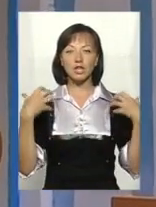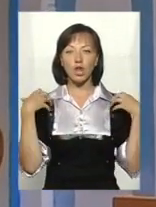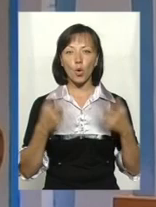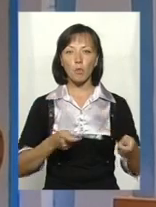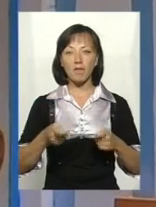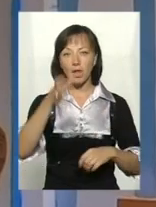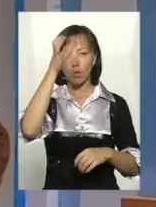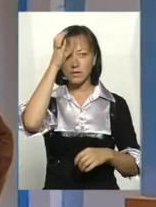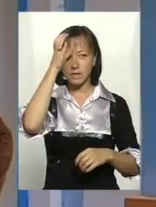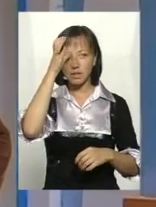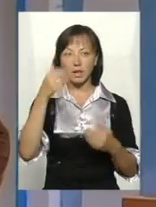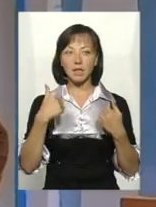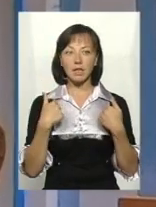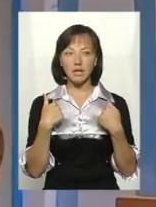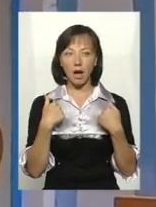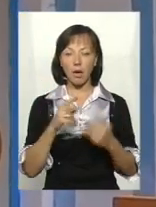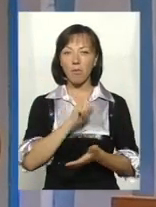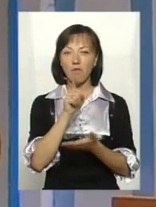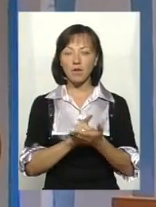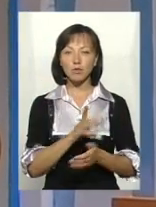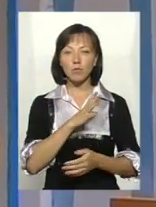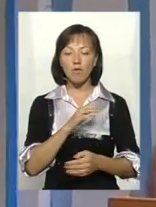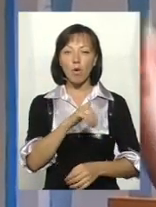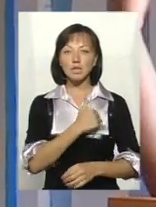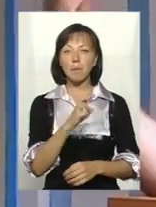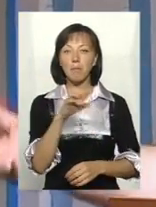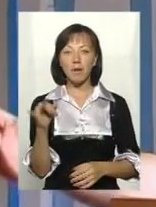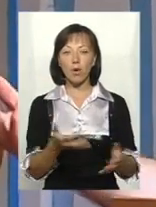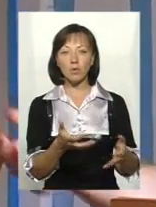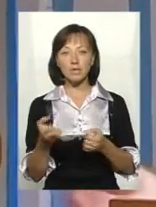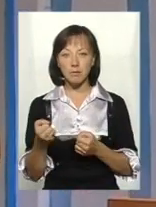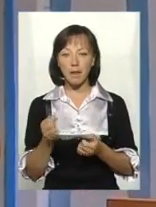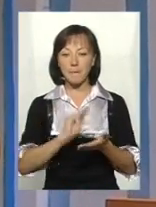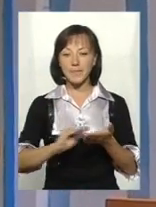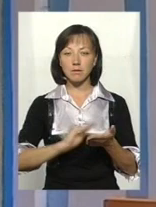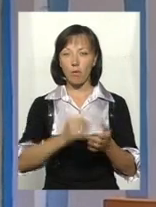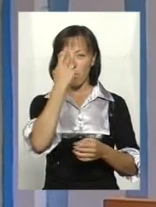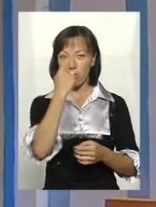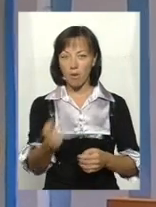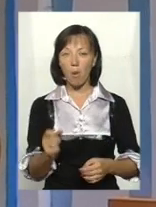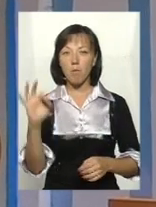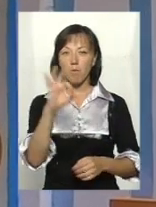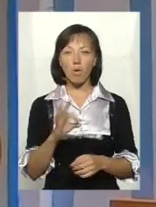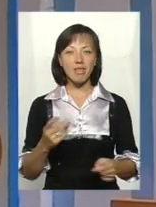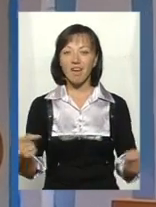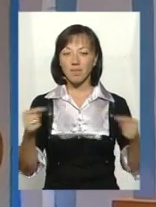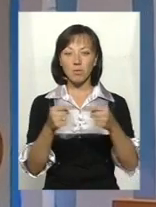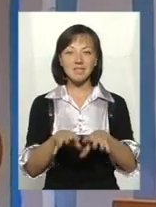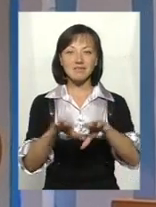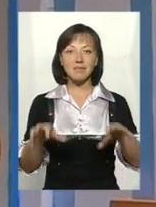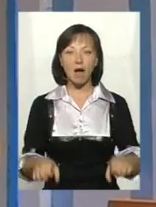управління освіти, я повинен був хоча б отримати письмове попередження про невідповідність займаній